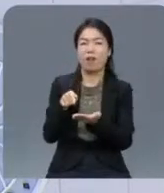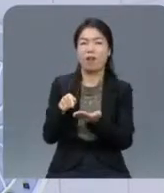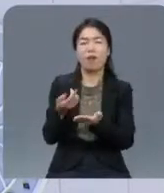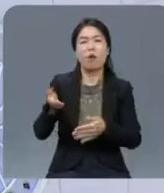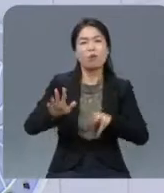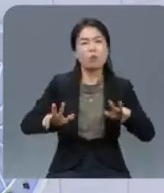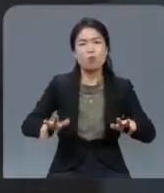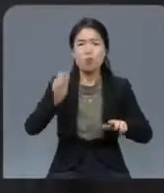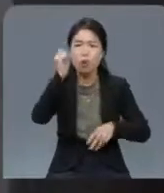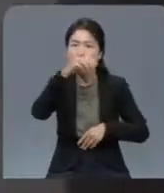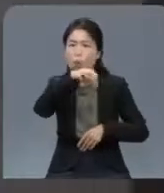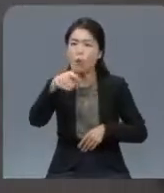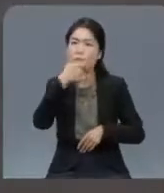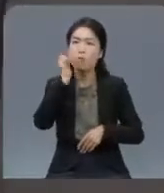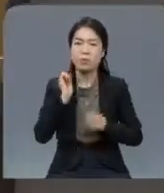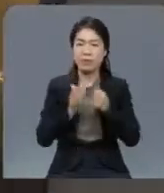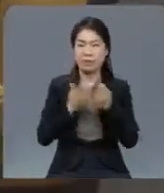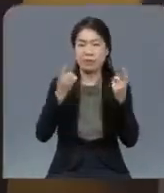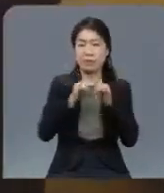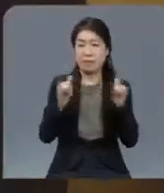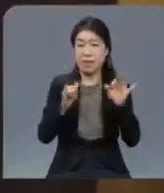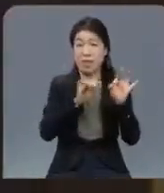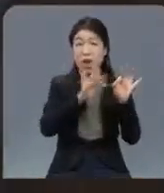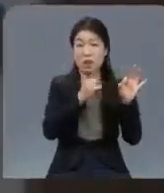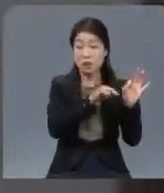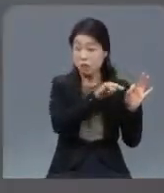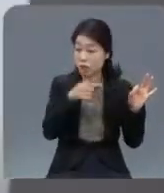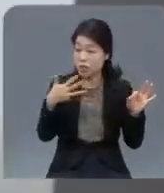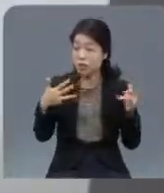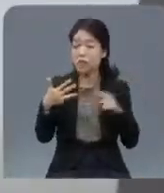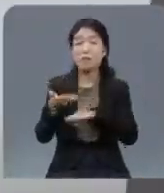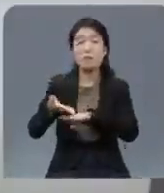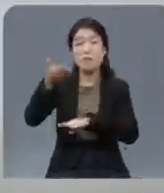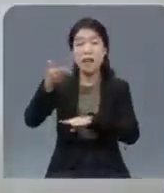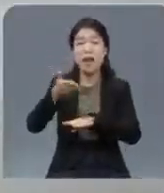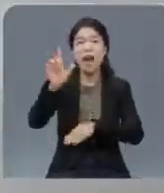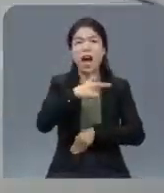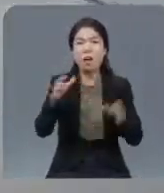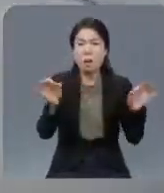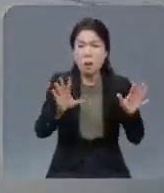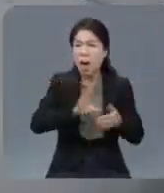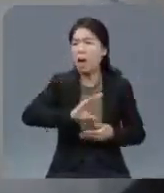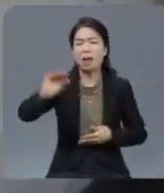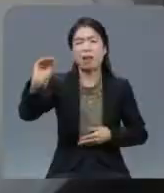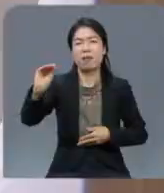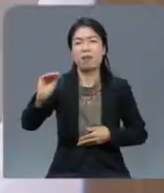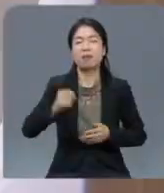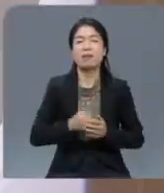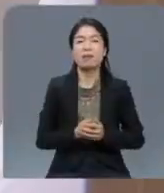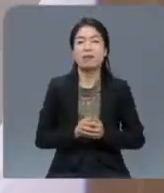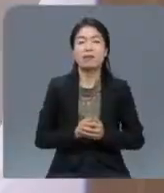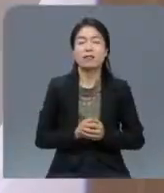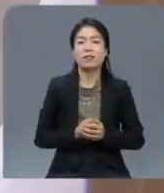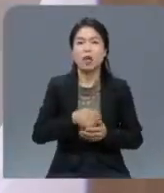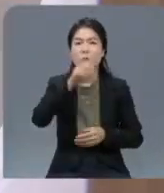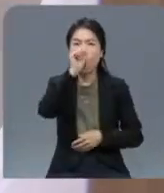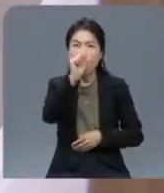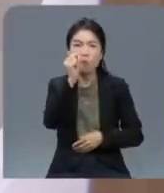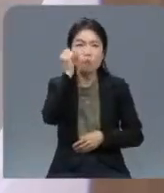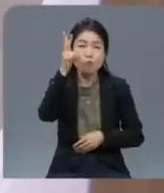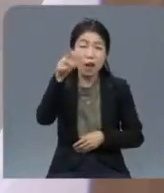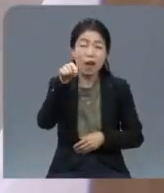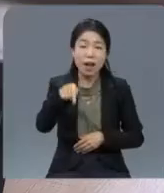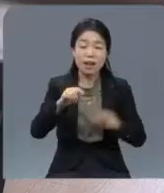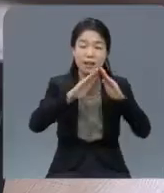숙박 장소가 부족하다 보니 관광객 10명 가운데 8명 이상이 당일치기 방문에 그치고 있습니다. 양질의 숙박시설이